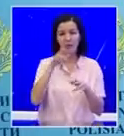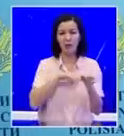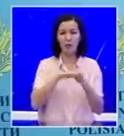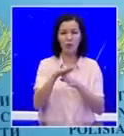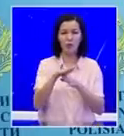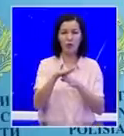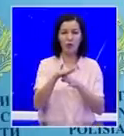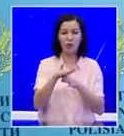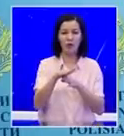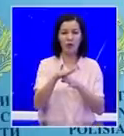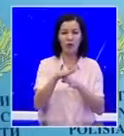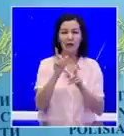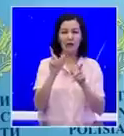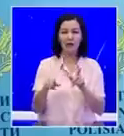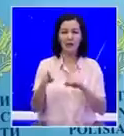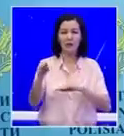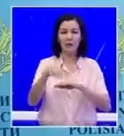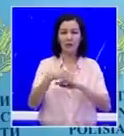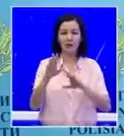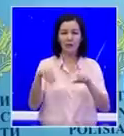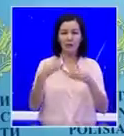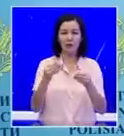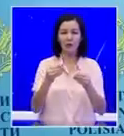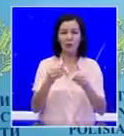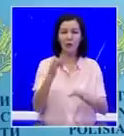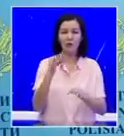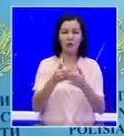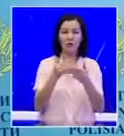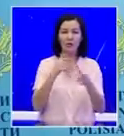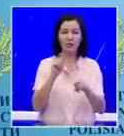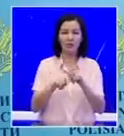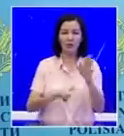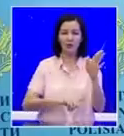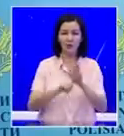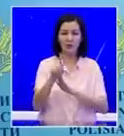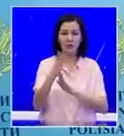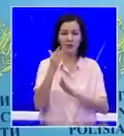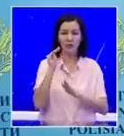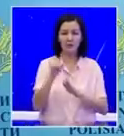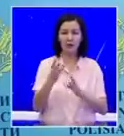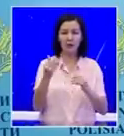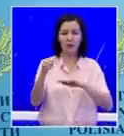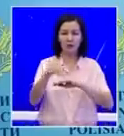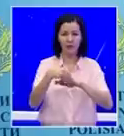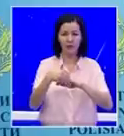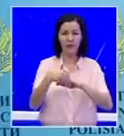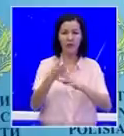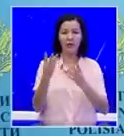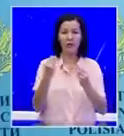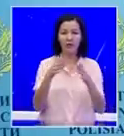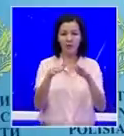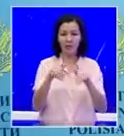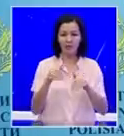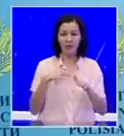орындауға уәкілеттік берілген адамға пара беру бойынша сотқа дейінгі тергеу басталды. 5000 теңге көлеміндегі ақшалай қаражат